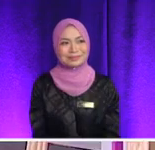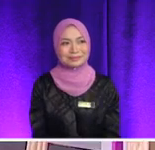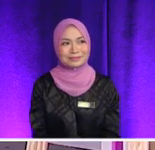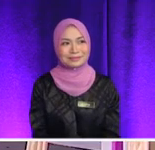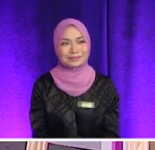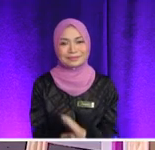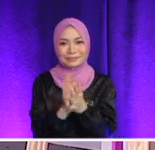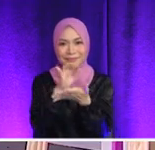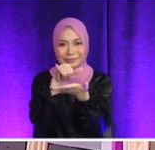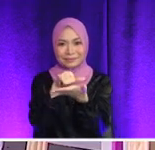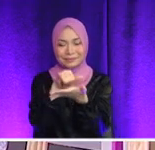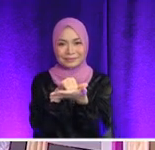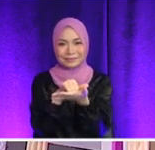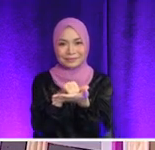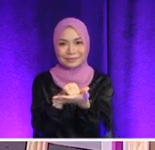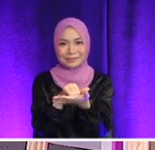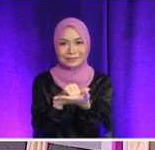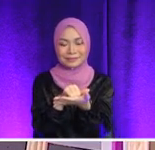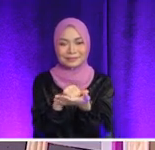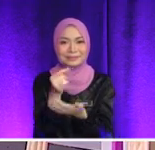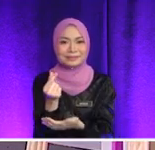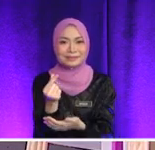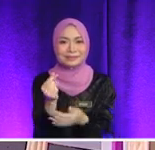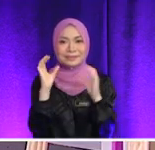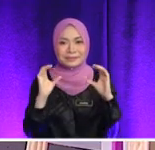serbu sedikit tentang ciri-ciri dan karya